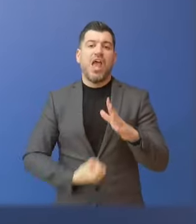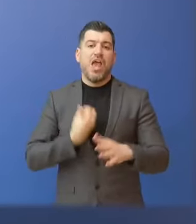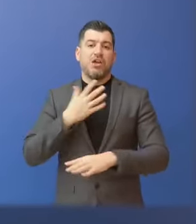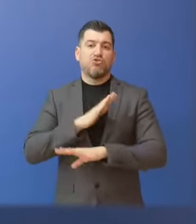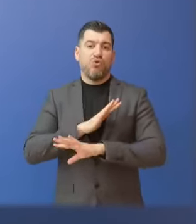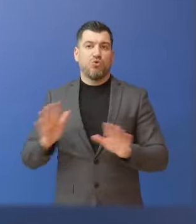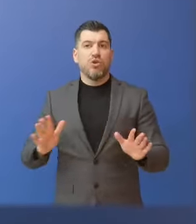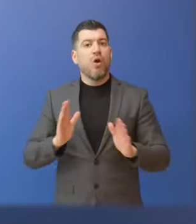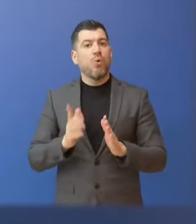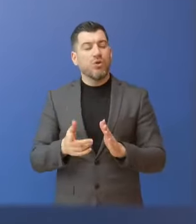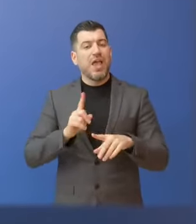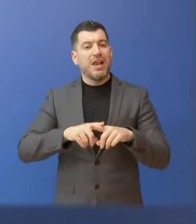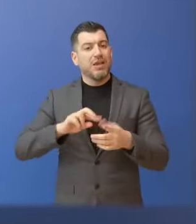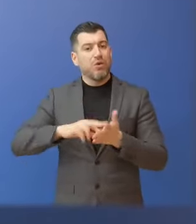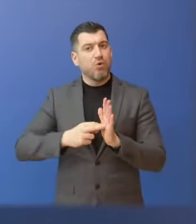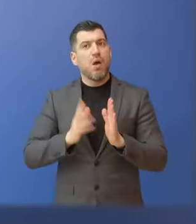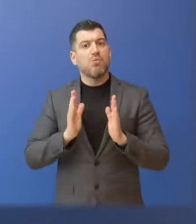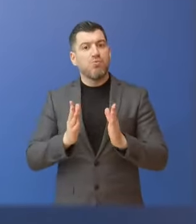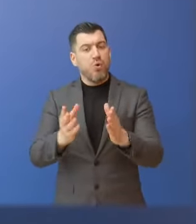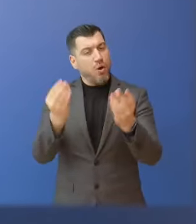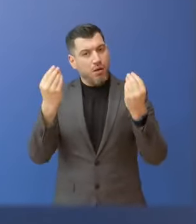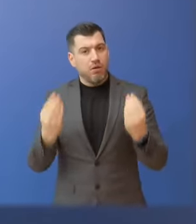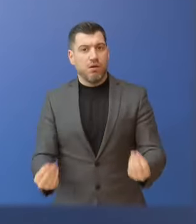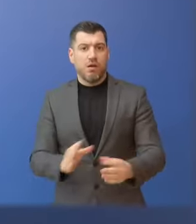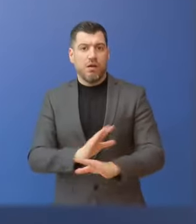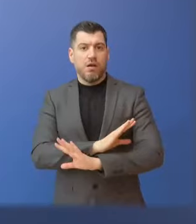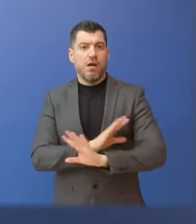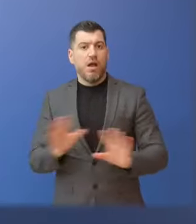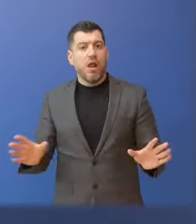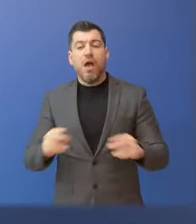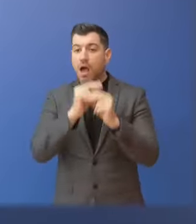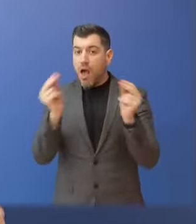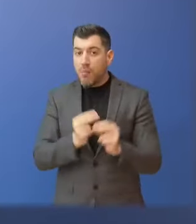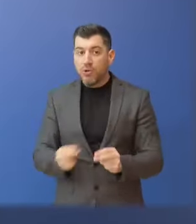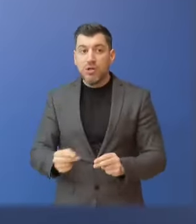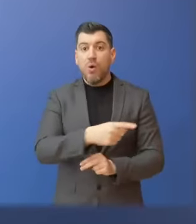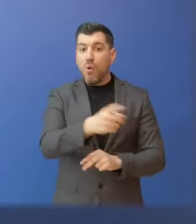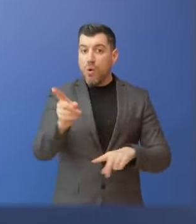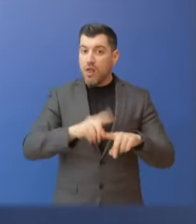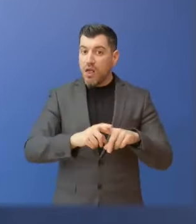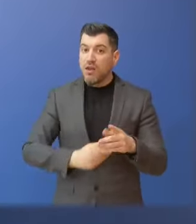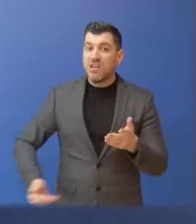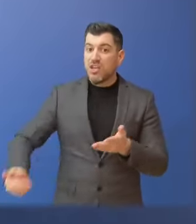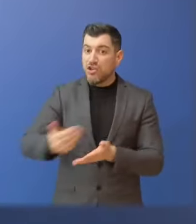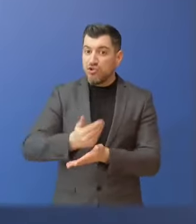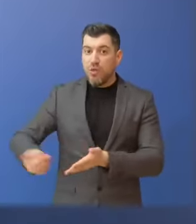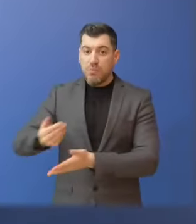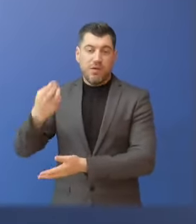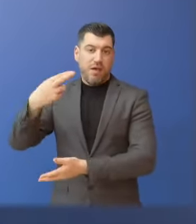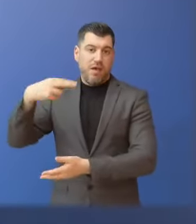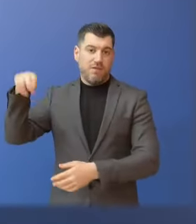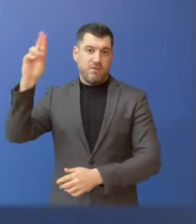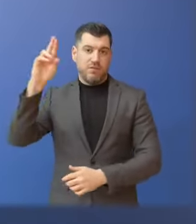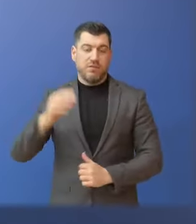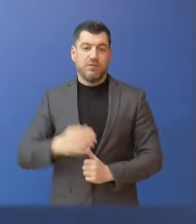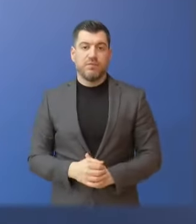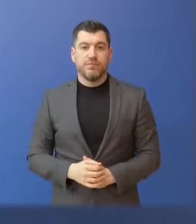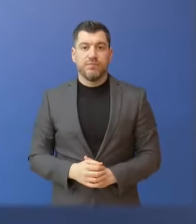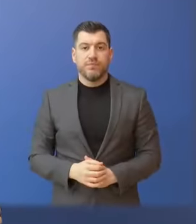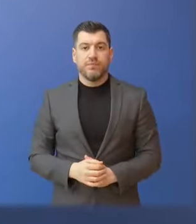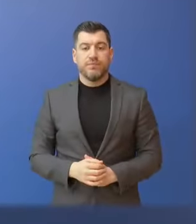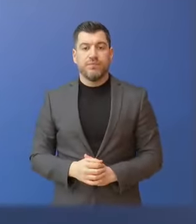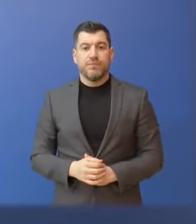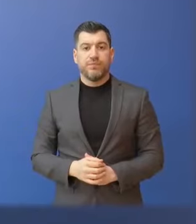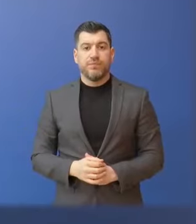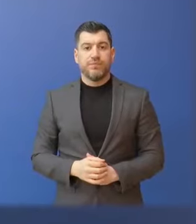και για την υλοποίηση των δεσμεύσεών μαμας για συνέχιση της αύξησης των εισοδημάτων όλων των πολιτών